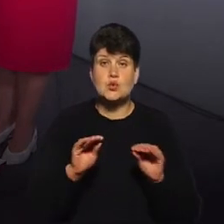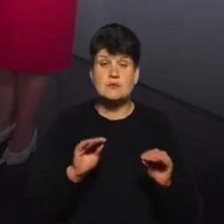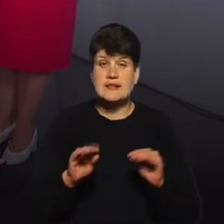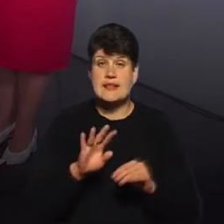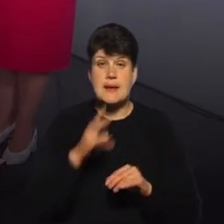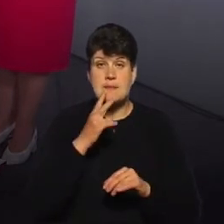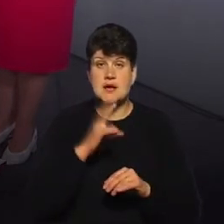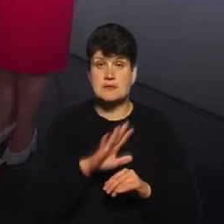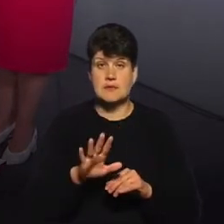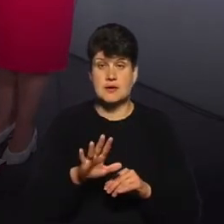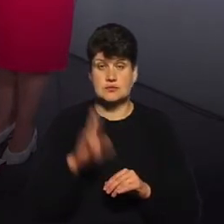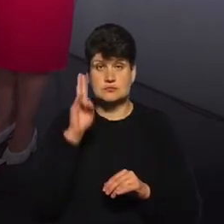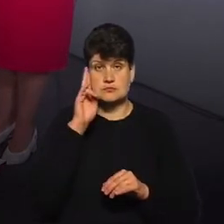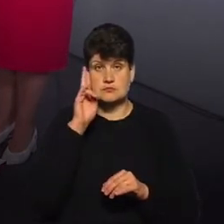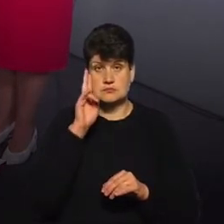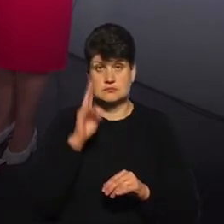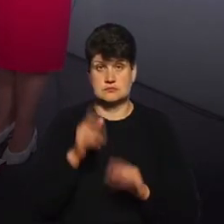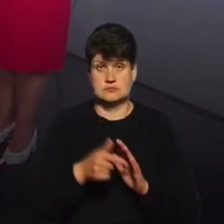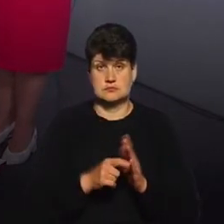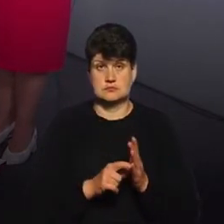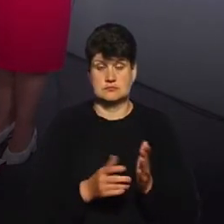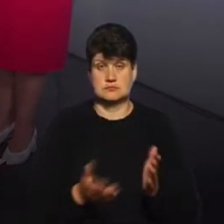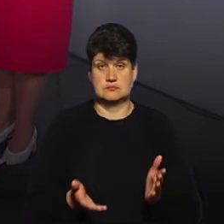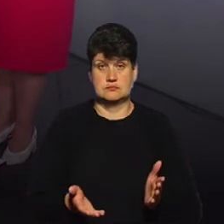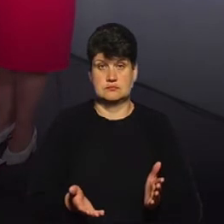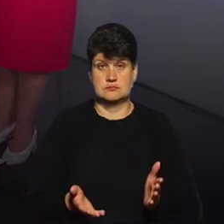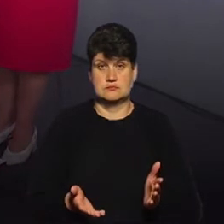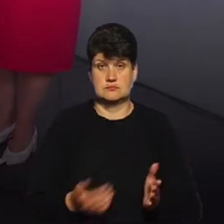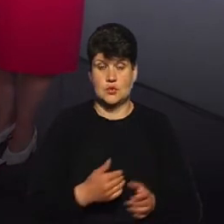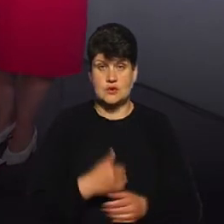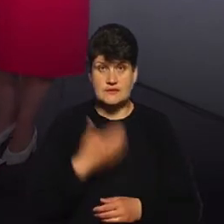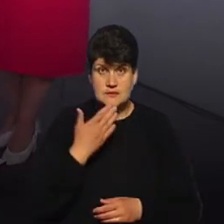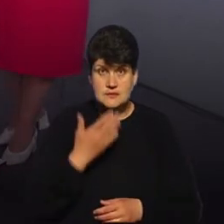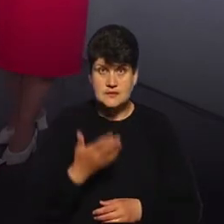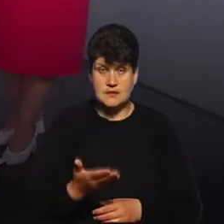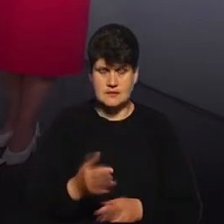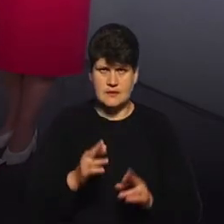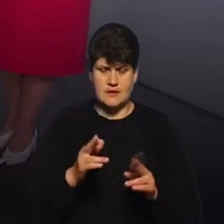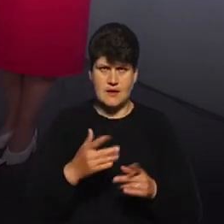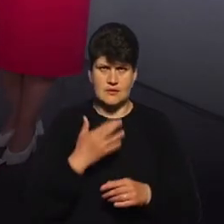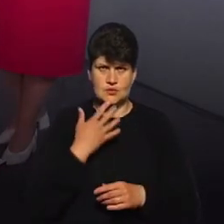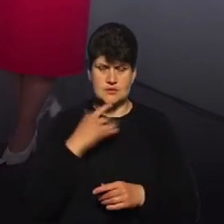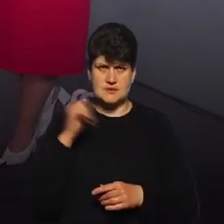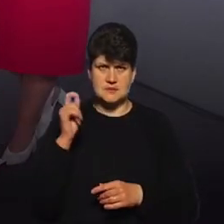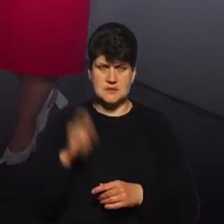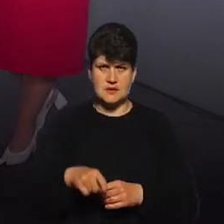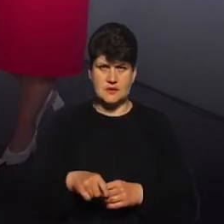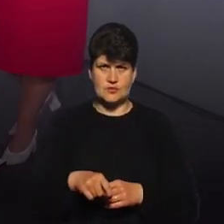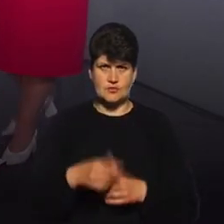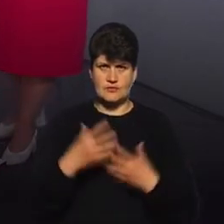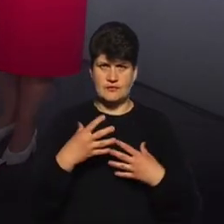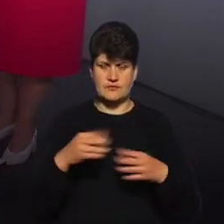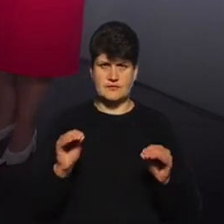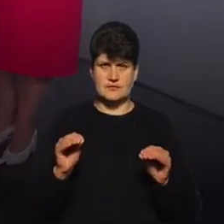в номері. На території. Я хотів запитати, як зацікавити іноземців до нас приїхати, тут вже немає чого питати. Я вам більше добавлю.